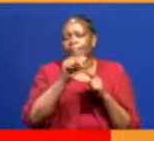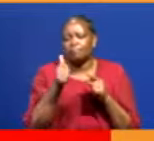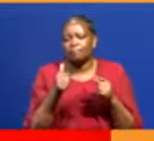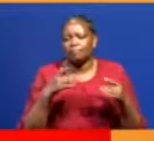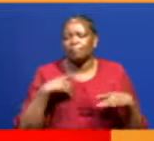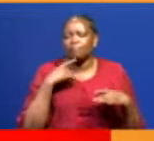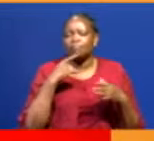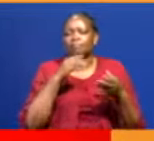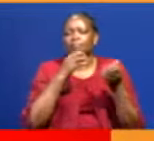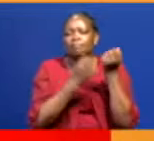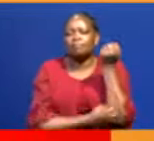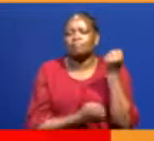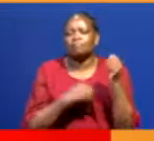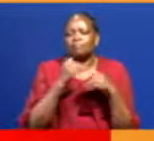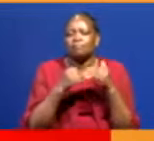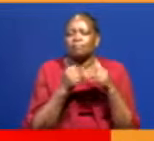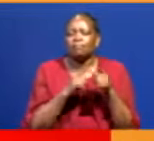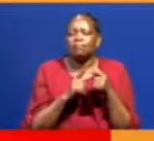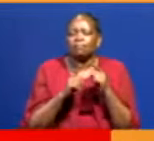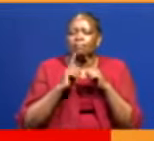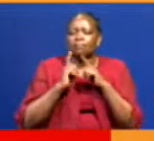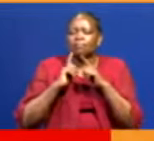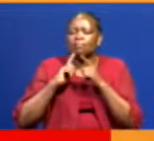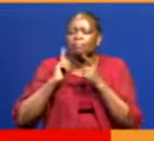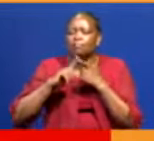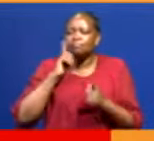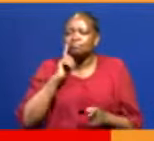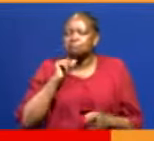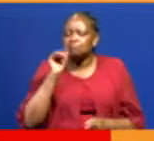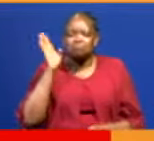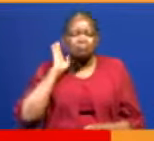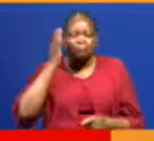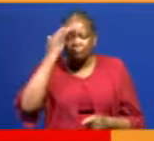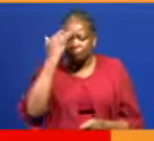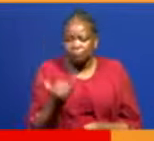anataka watu wabaki maskini, huyo hata ukiongea mpaka kesho atasikia, kwa sababu wako na lengo yake.